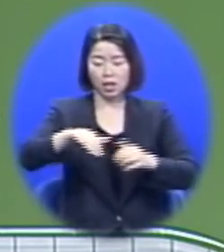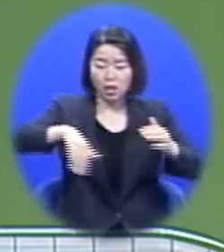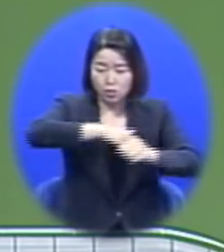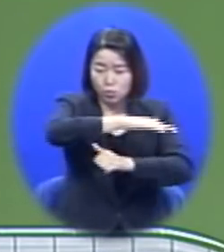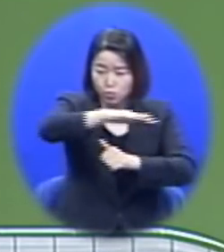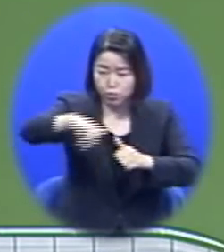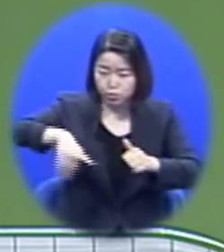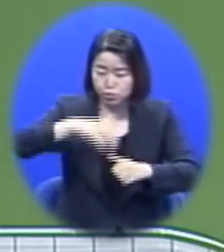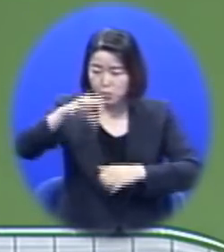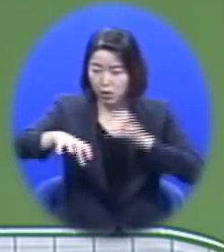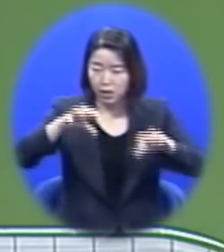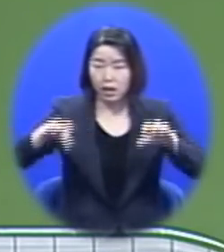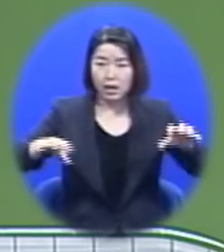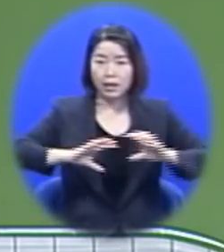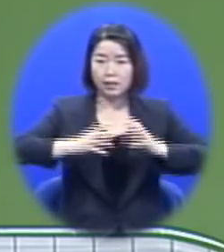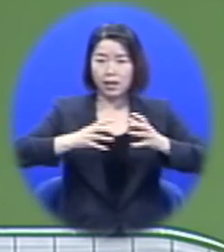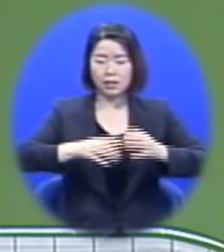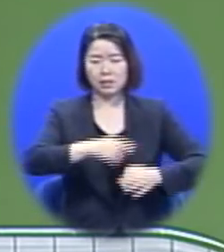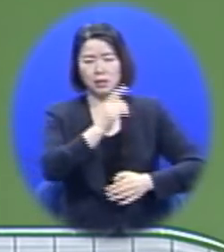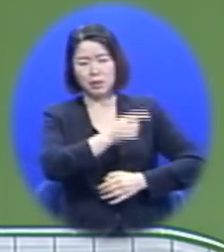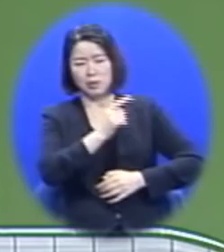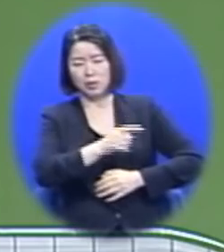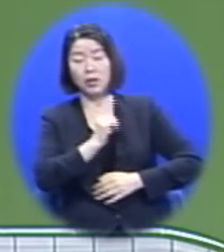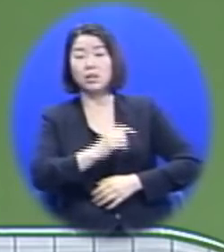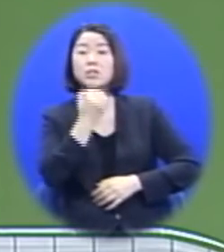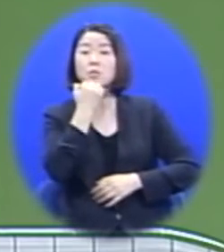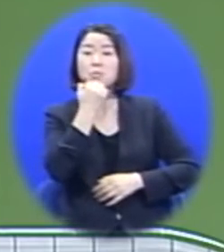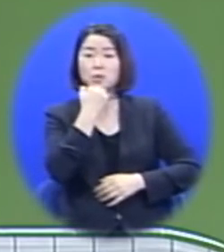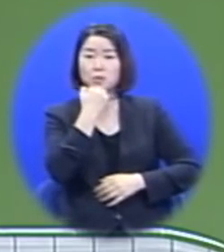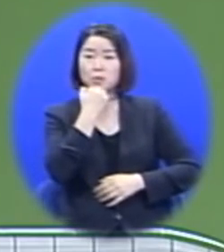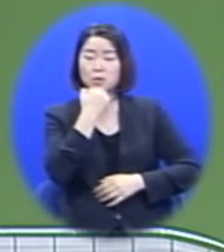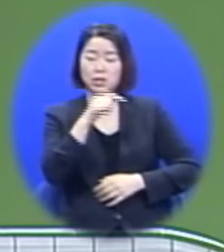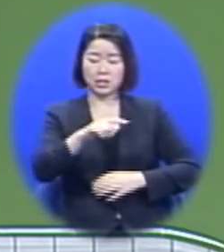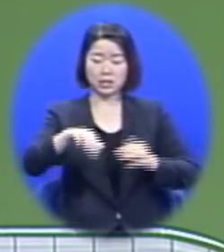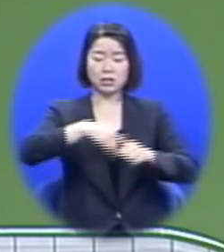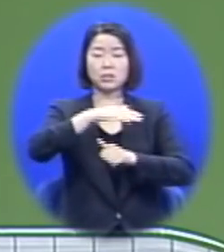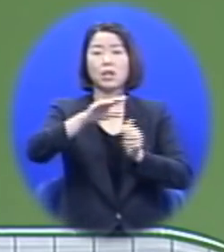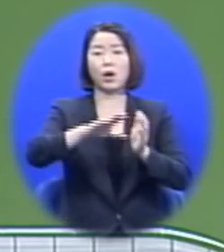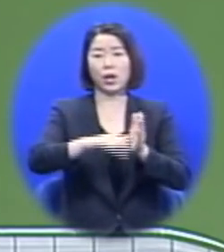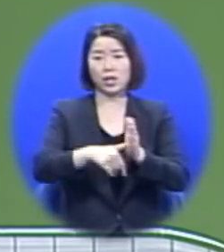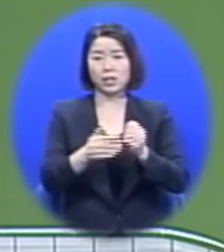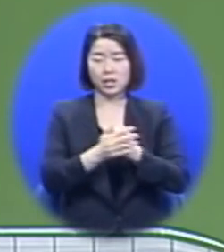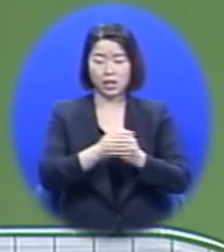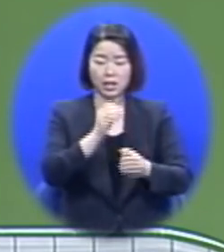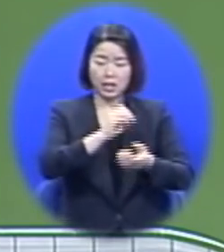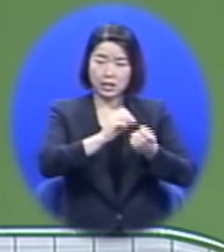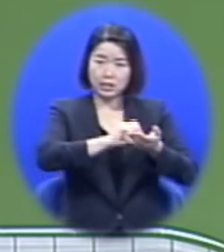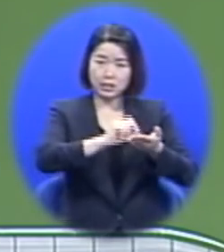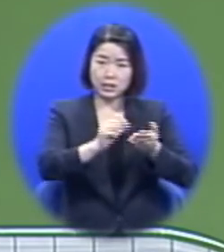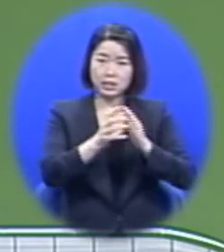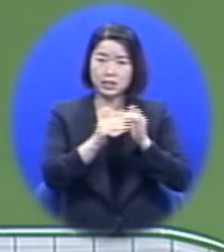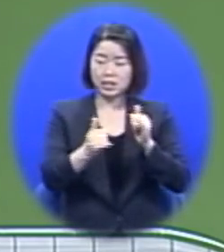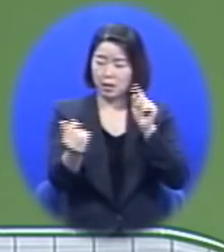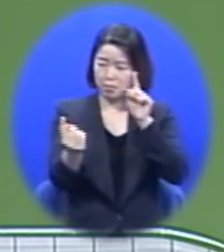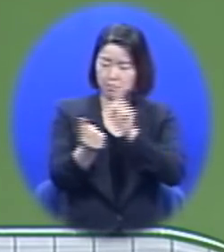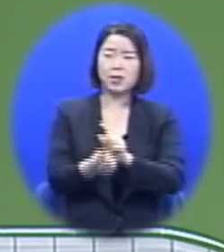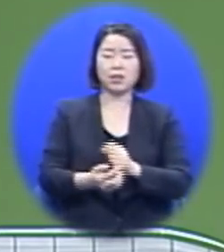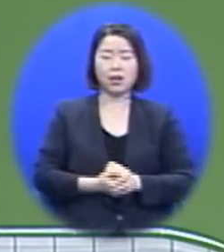암몬이라는 나라들은 손가락질하면서 비웃는 이런 상황에 시편 기자가